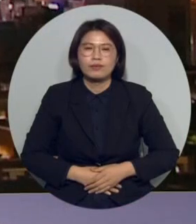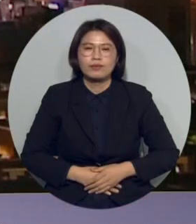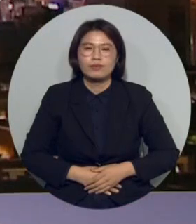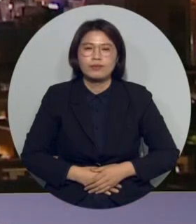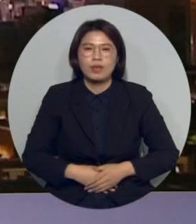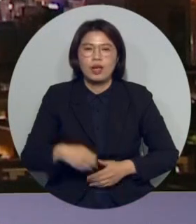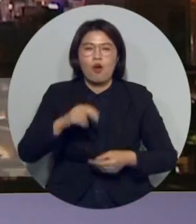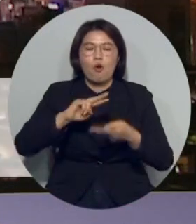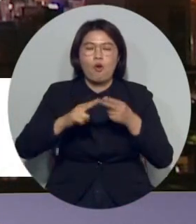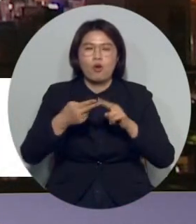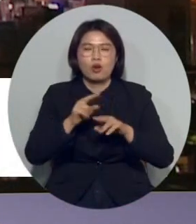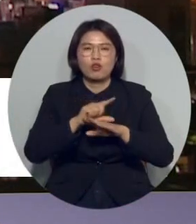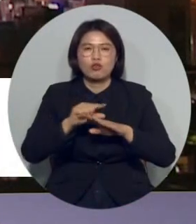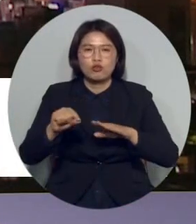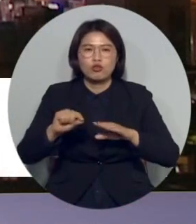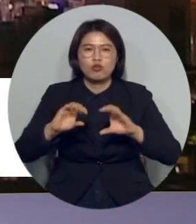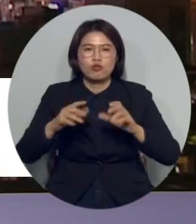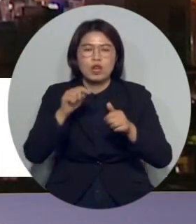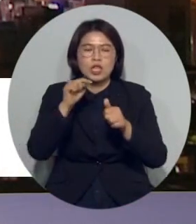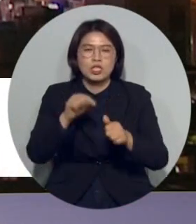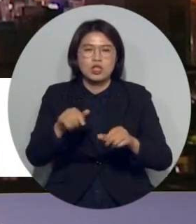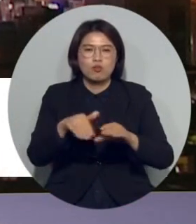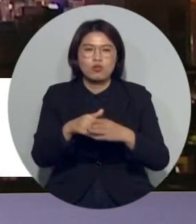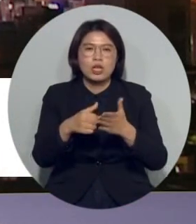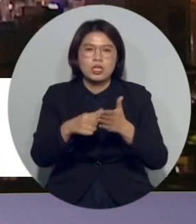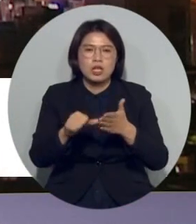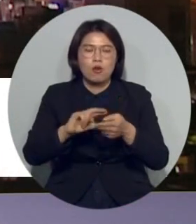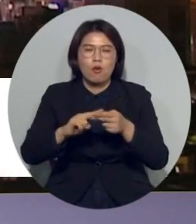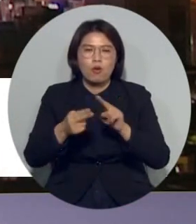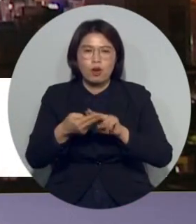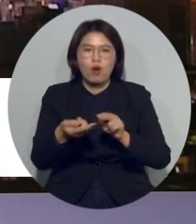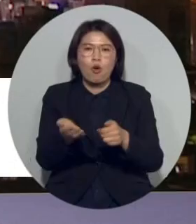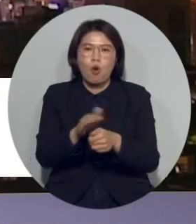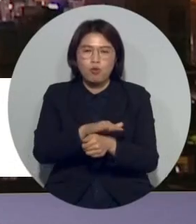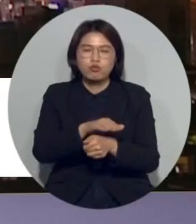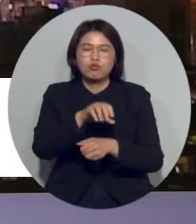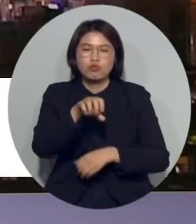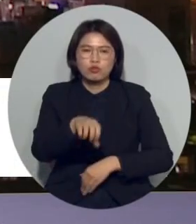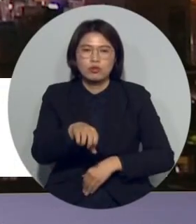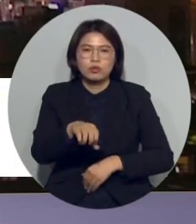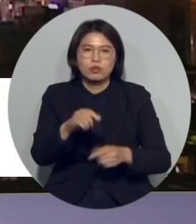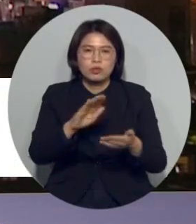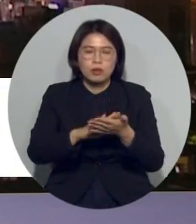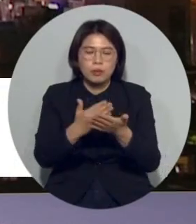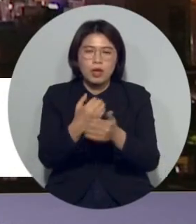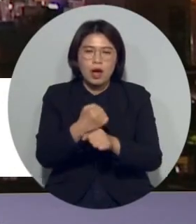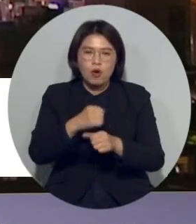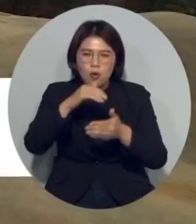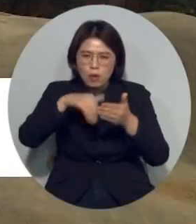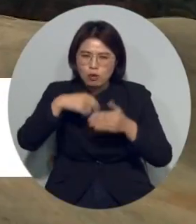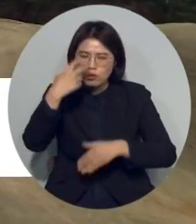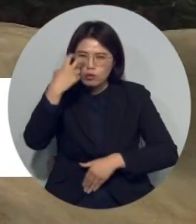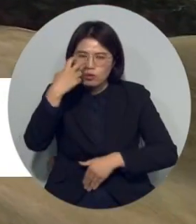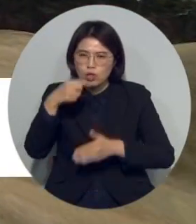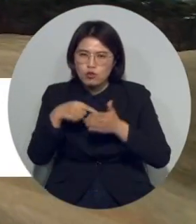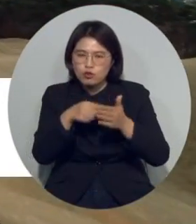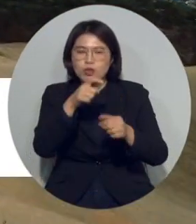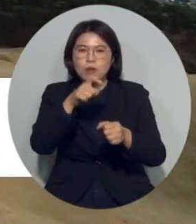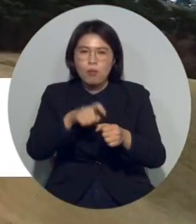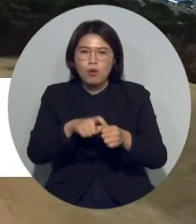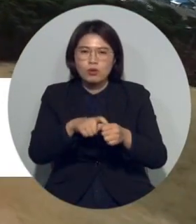고령군 은 국가 지정문화재 고령 지산동 고분군 을 정비하고 발굴조사를 추진하기 위해